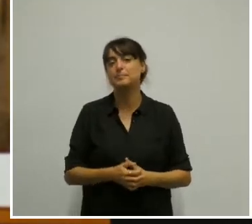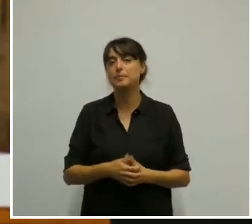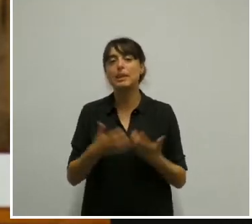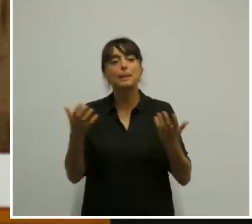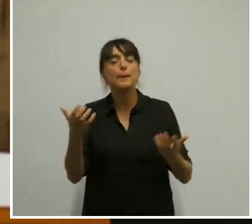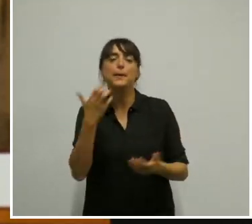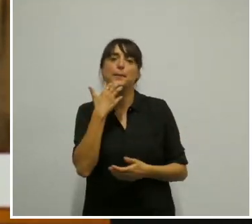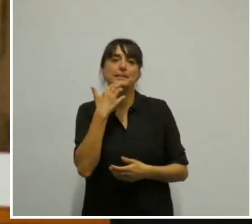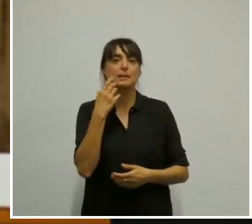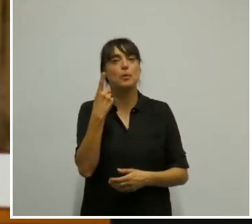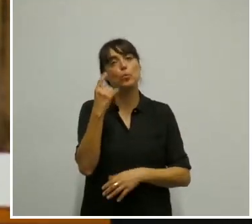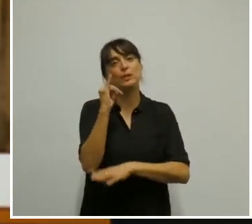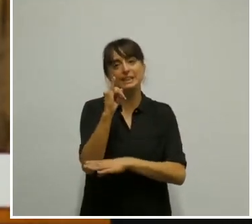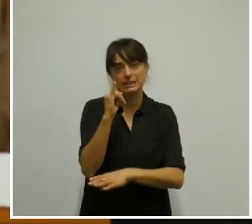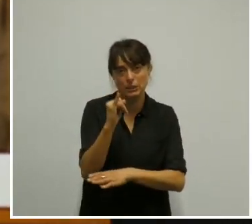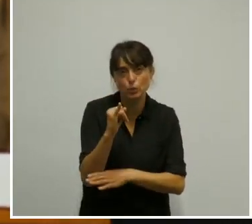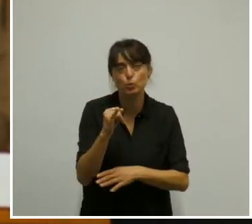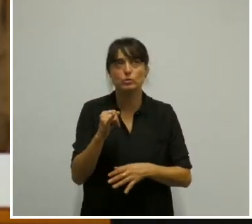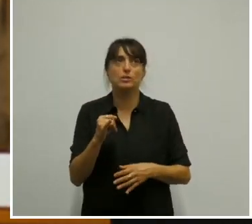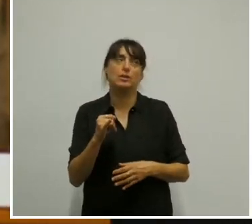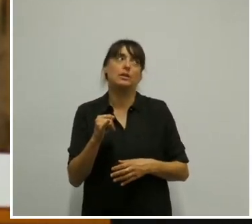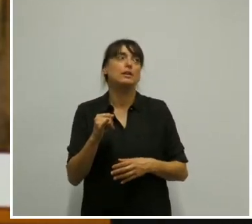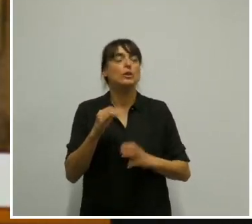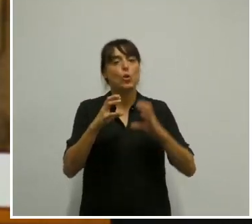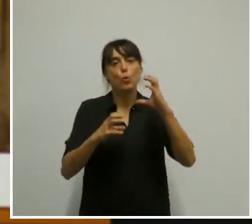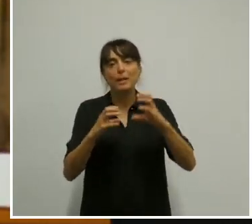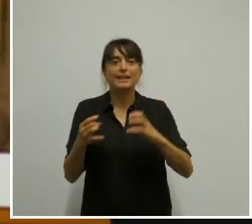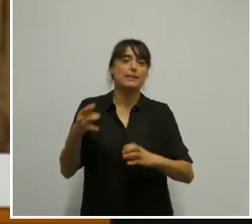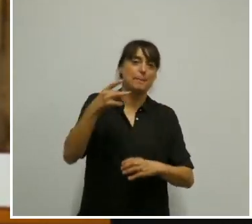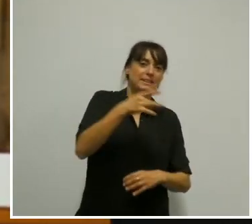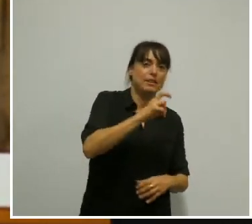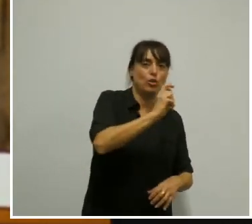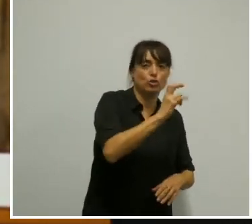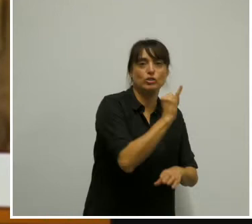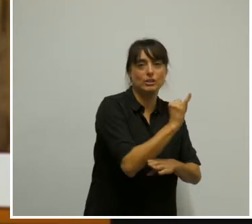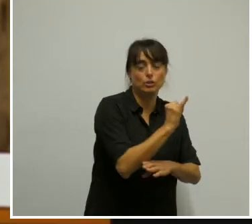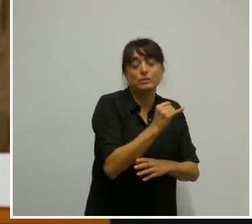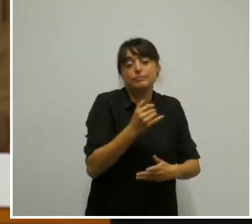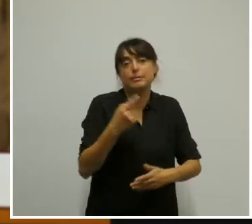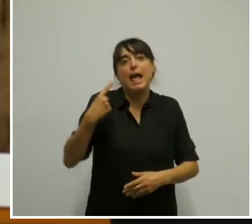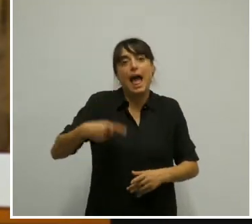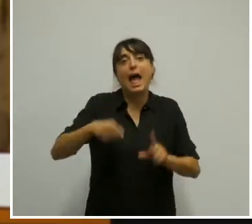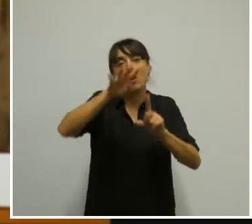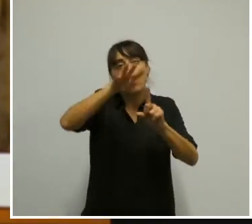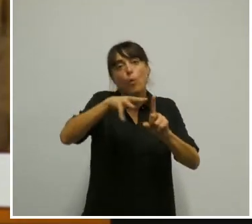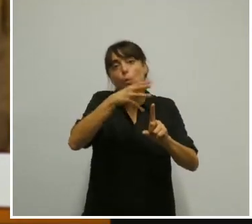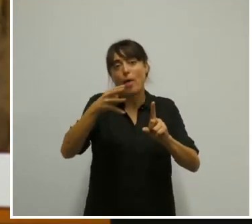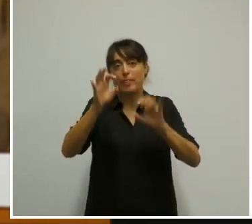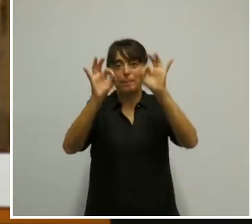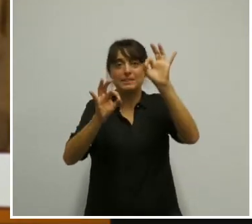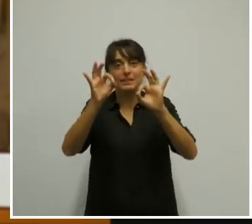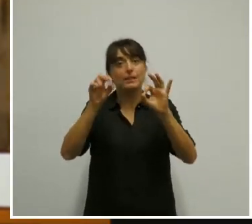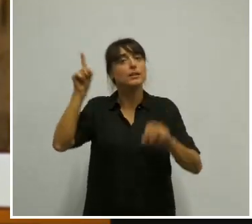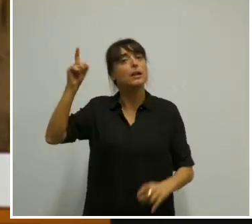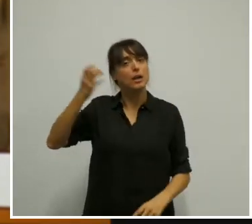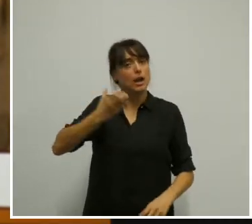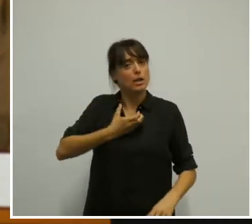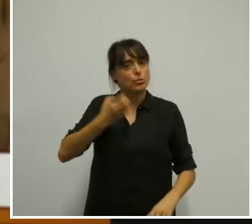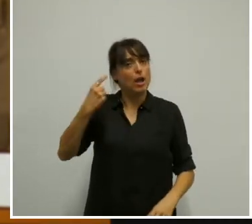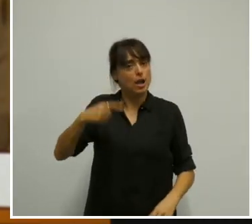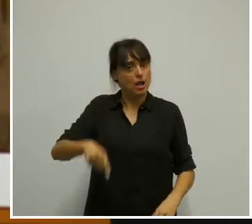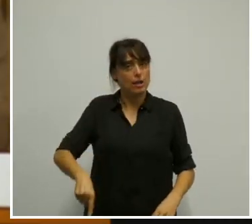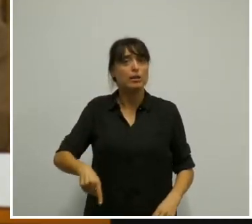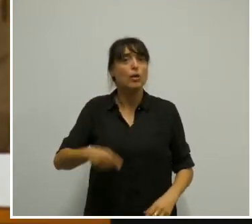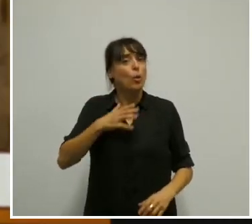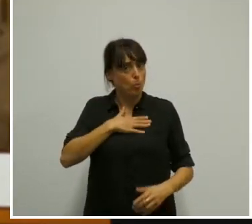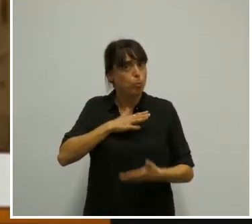institut arriba o no a més complexitat, això, hi ha uns percentatges que els té el Consorci i podem debatre com...